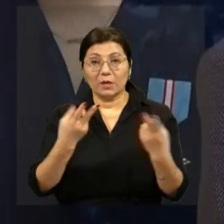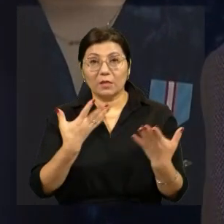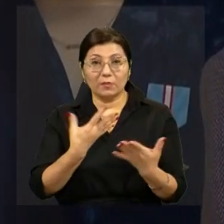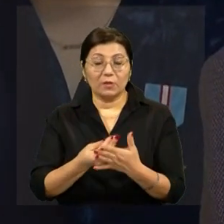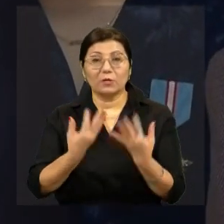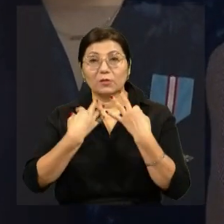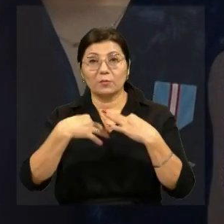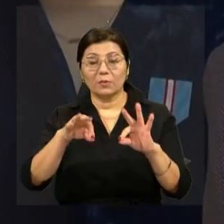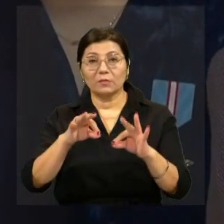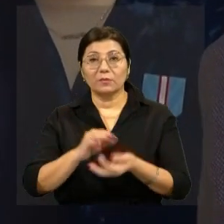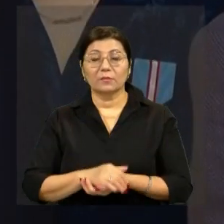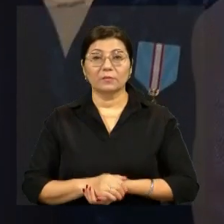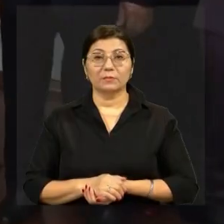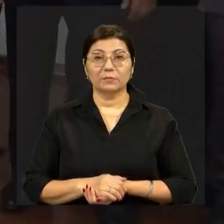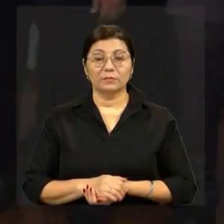идентичность. Да и Великая степь,